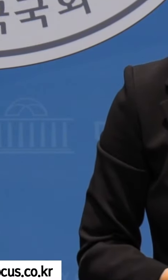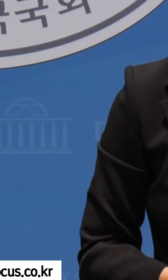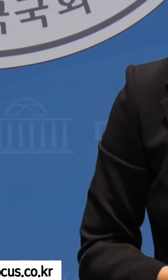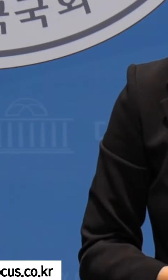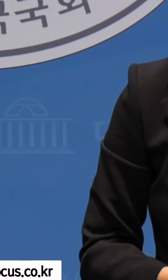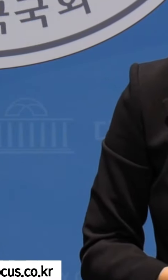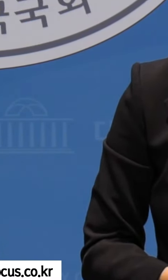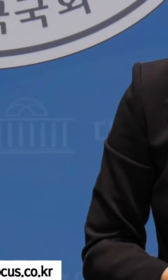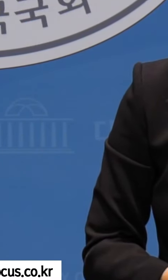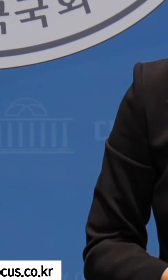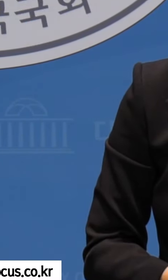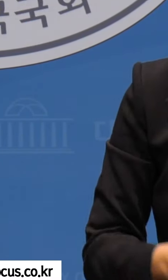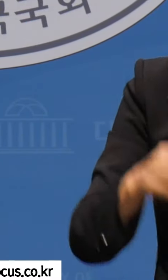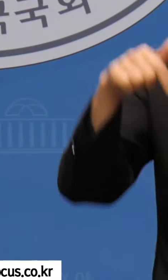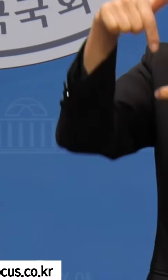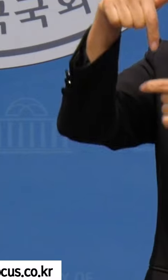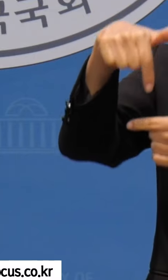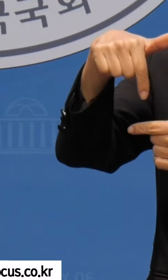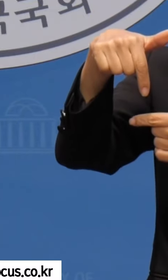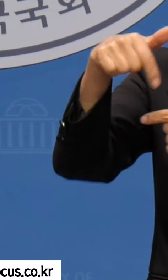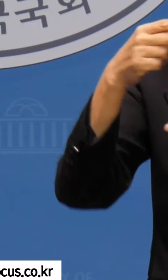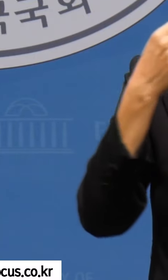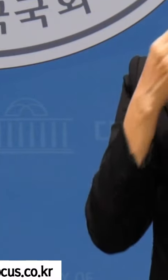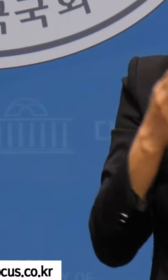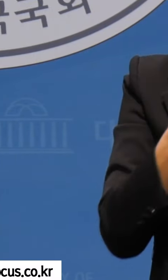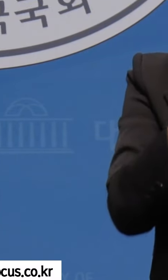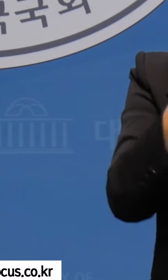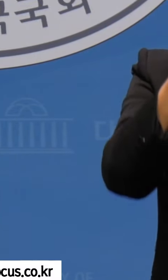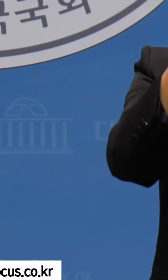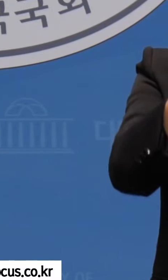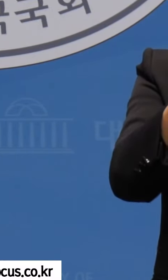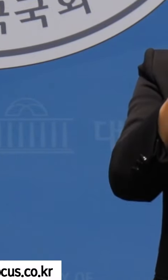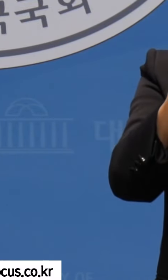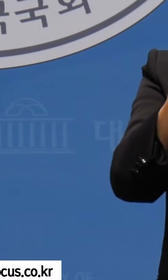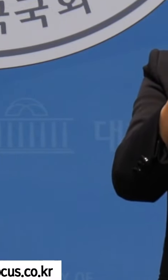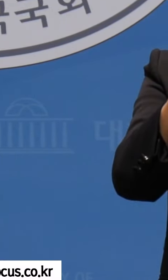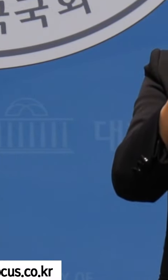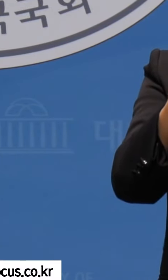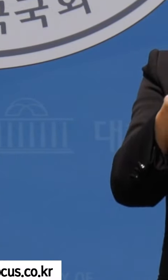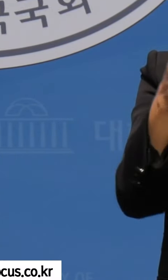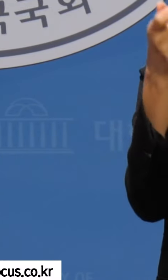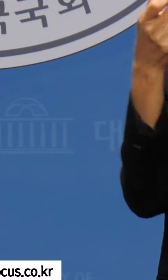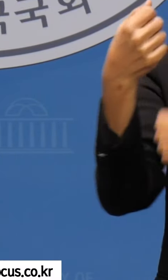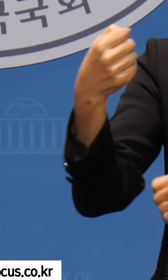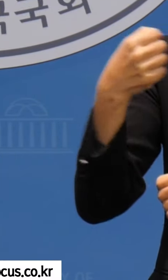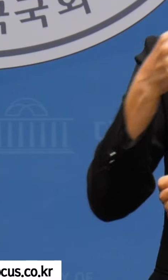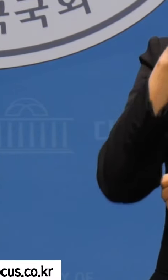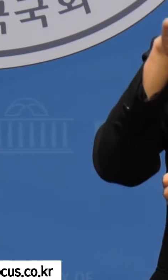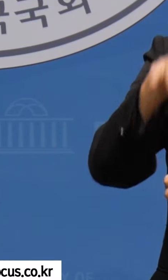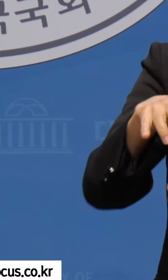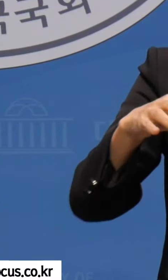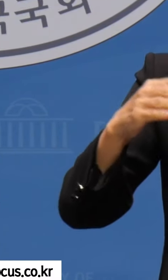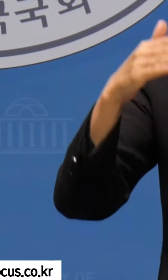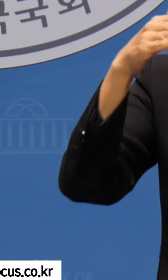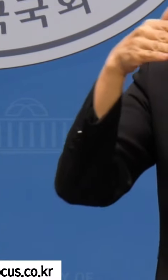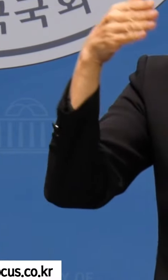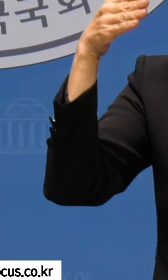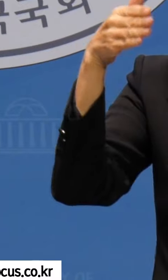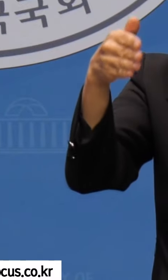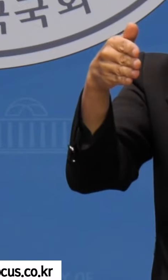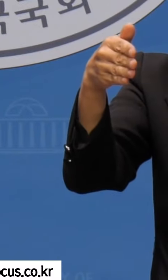오래입니다 강남과 경기도 일부 보수 텃밭 영남 지역에만 안주하는